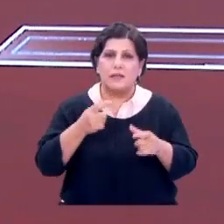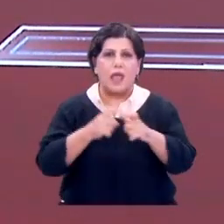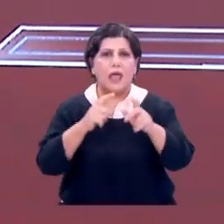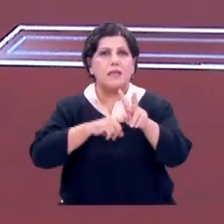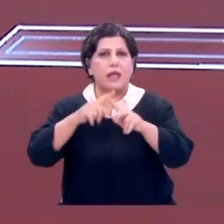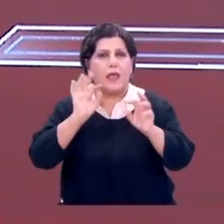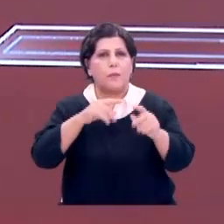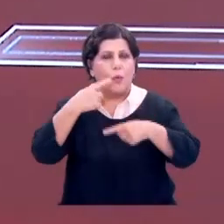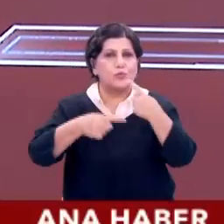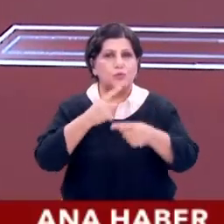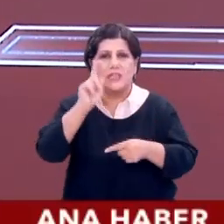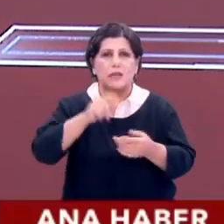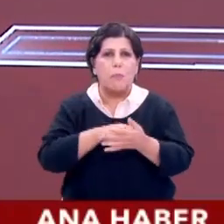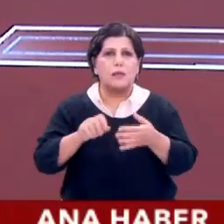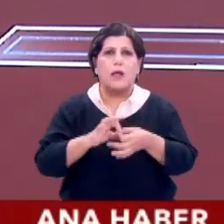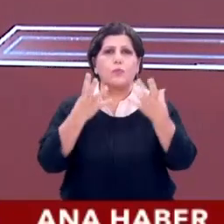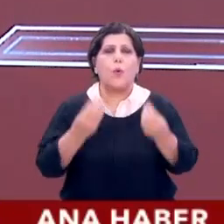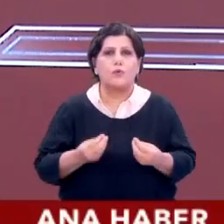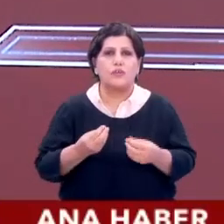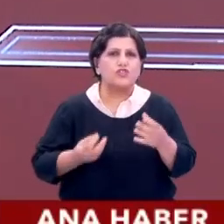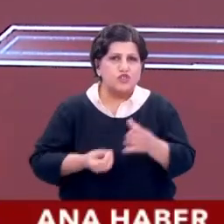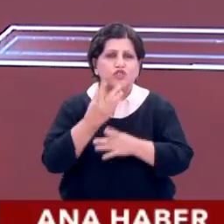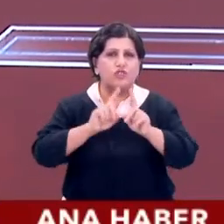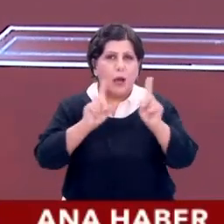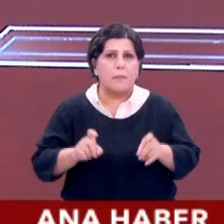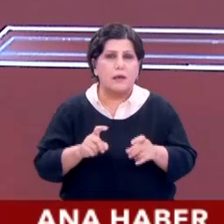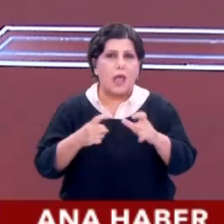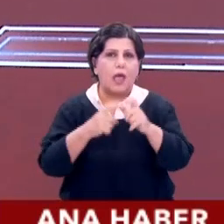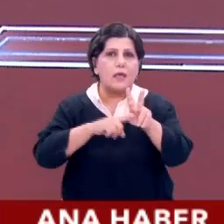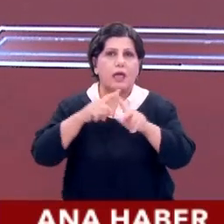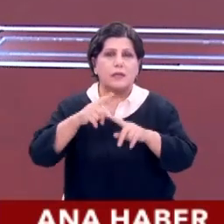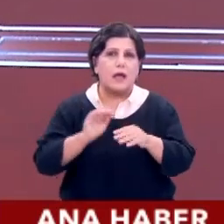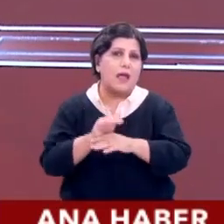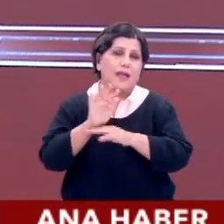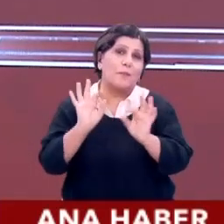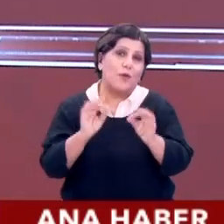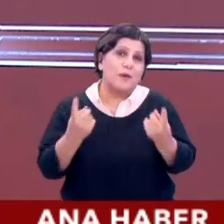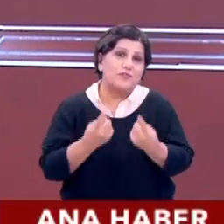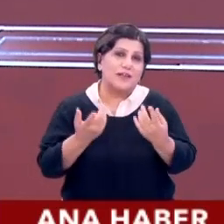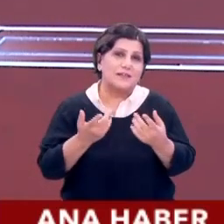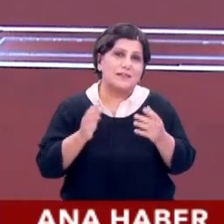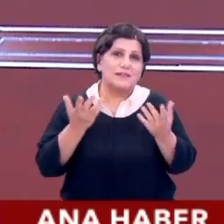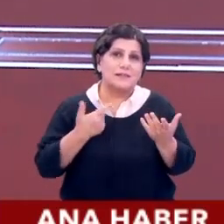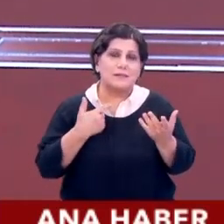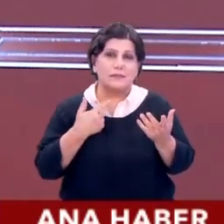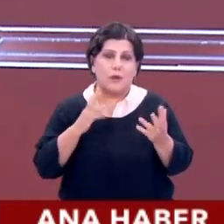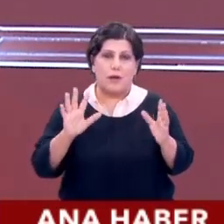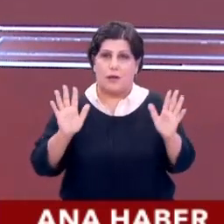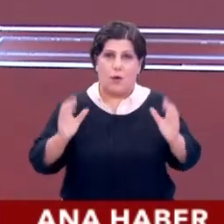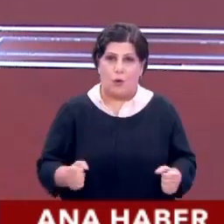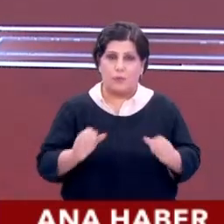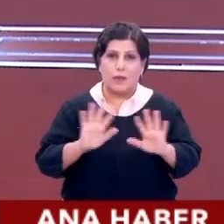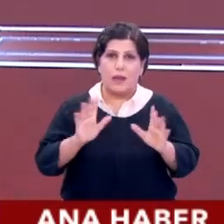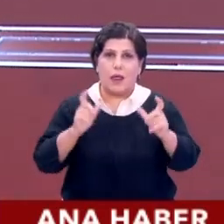destek ya ilk maaşlar ne oldu çıkacak mı eyt'den Hayat böyle bir şey işte hop nereye savrulduk ilk